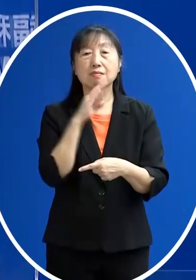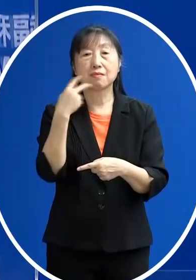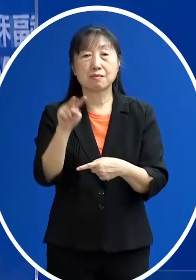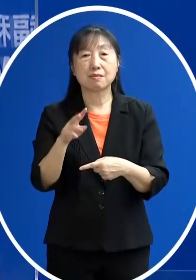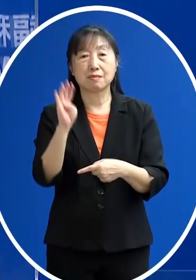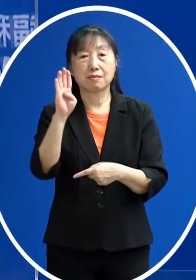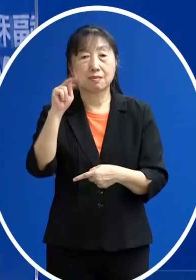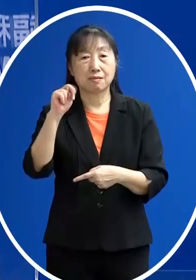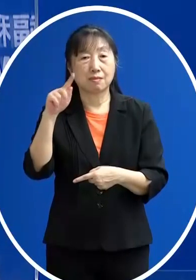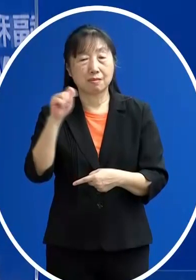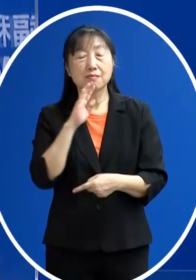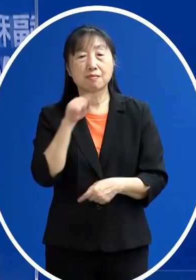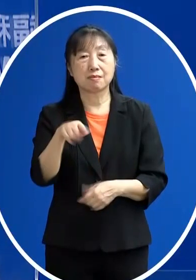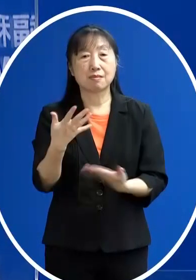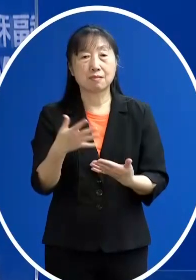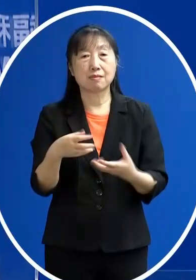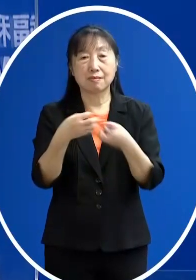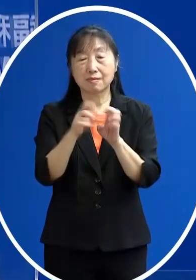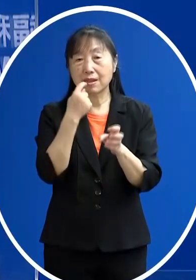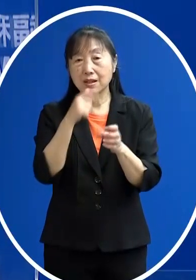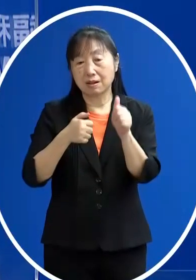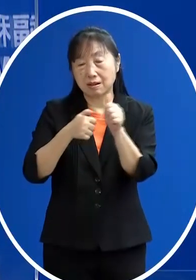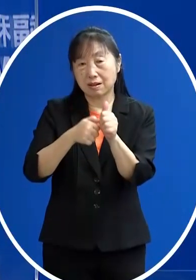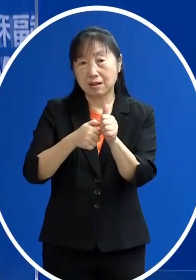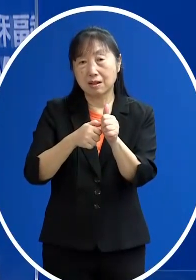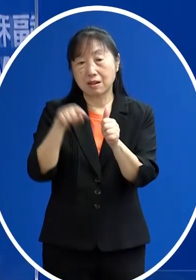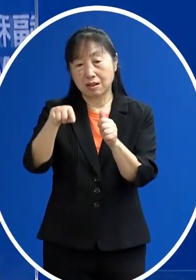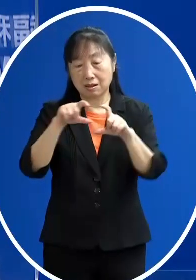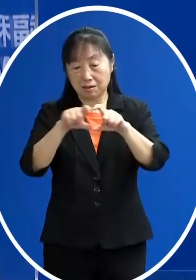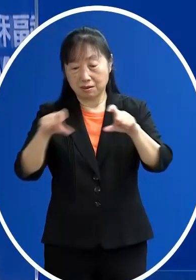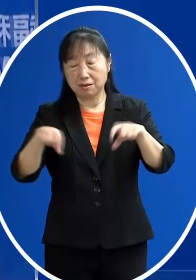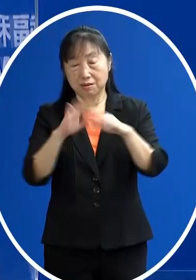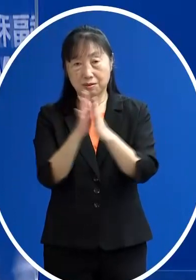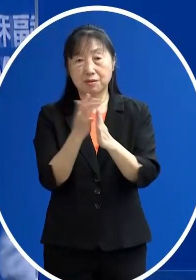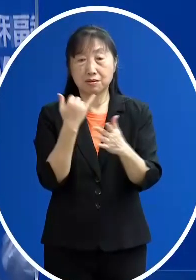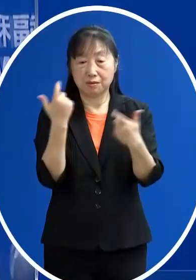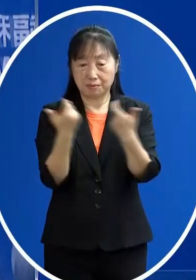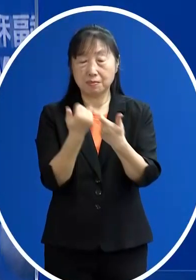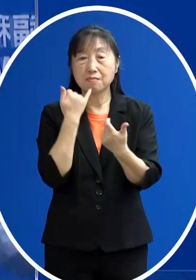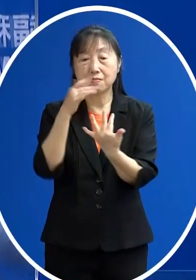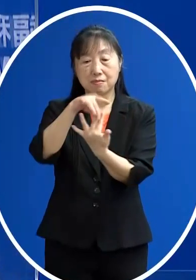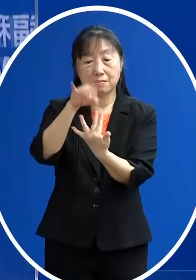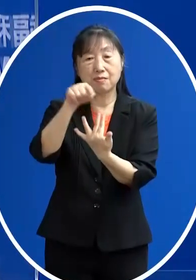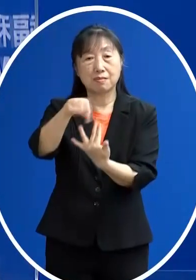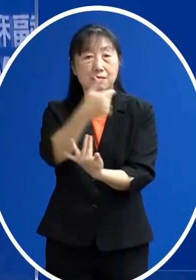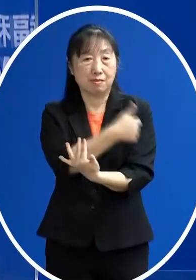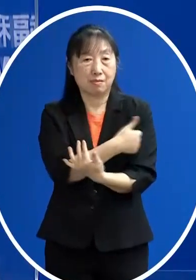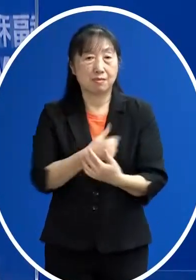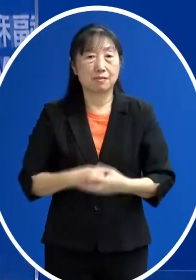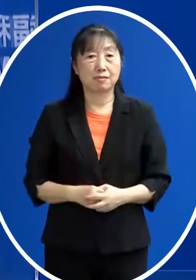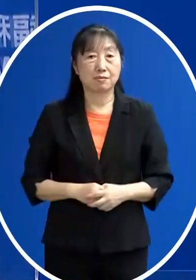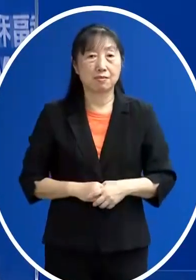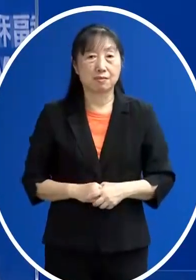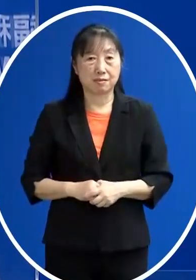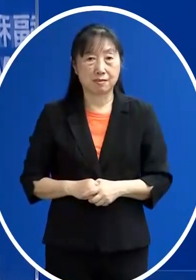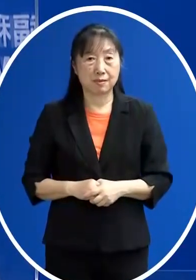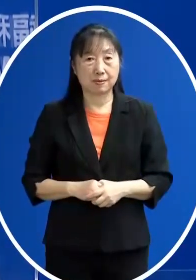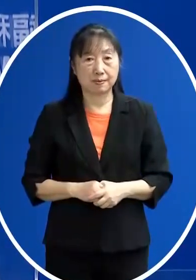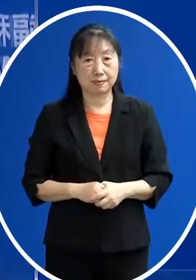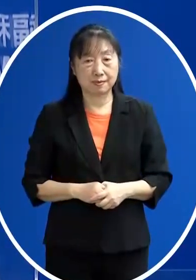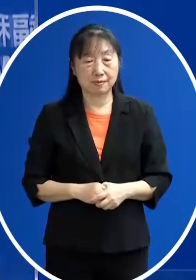个 BNT 蛋白质次单位的一个疫苗哈，那这些都是可以来做接种。